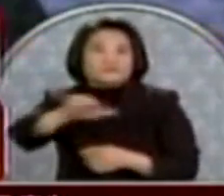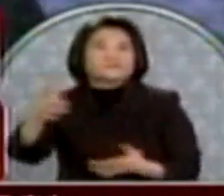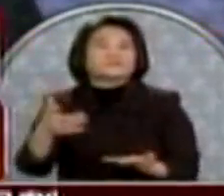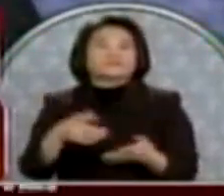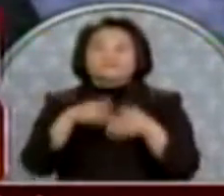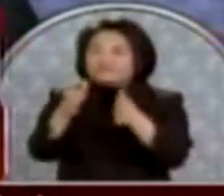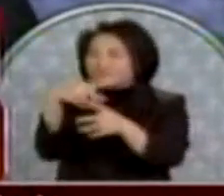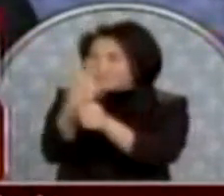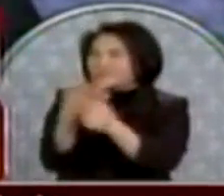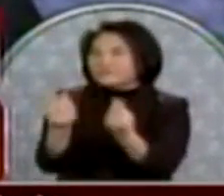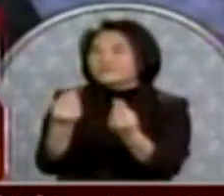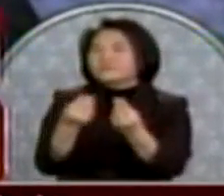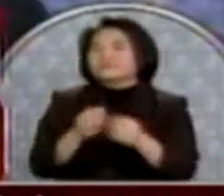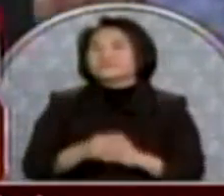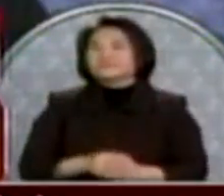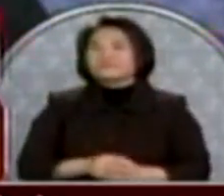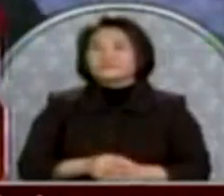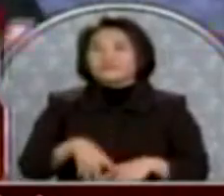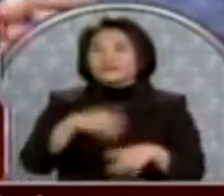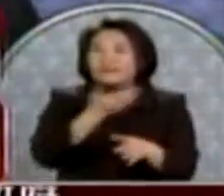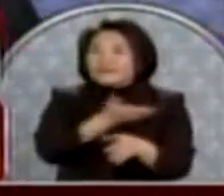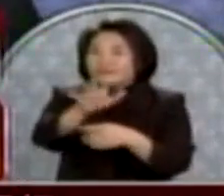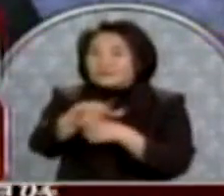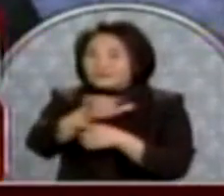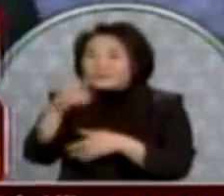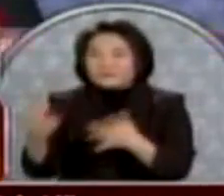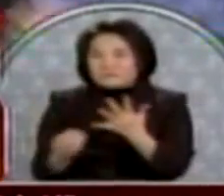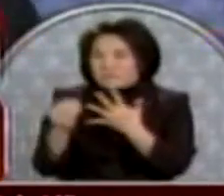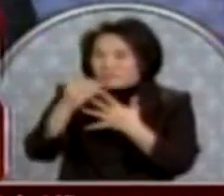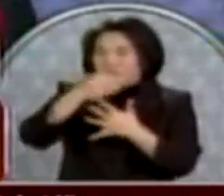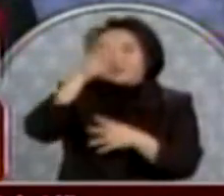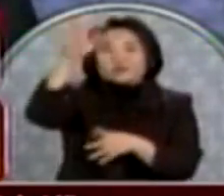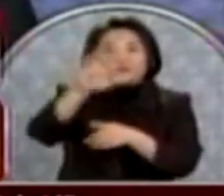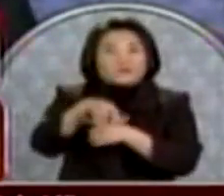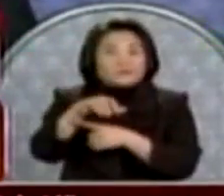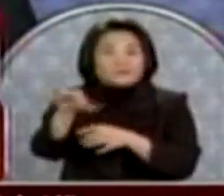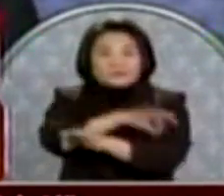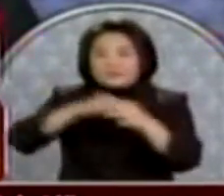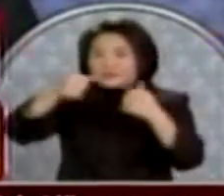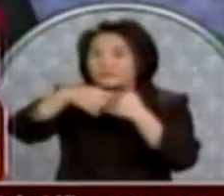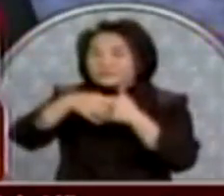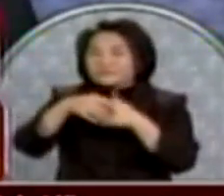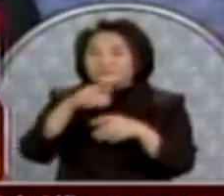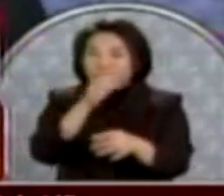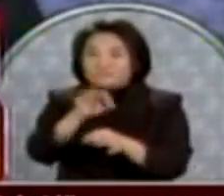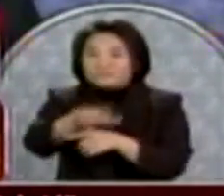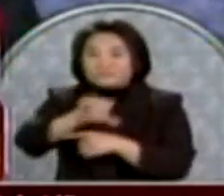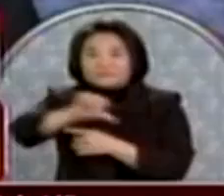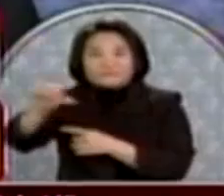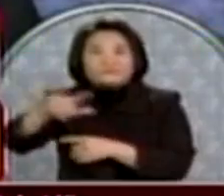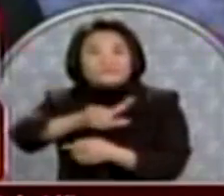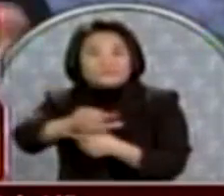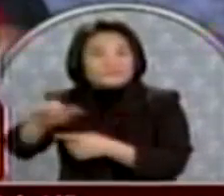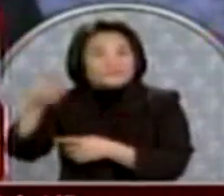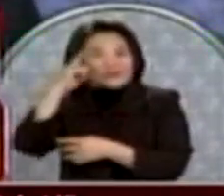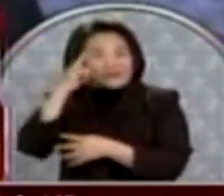农产品，照顾我们农产的这个升级和未来农产品的这个发展。农民是弱势团体，需